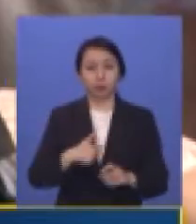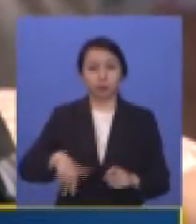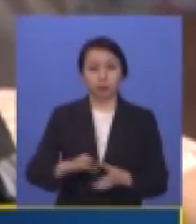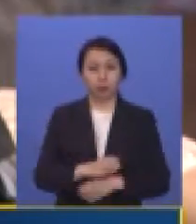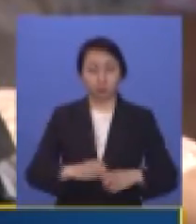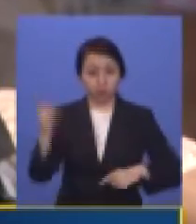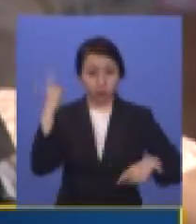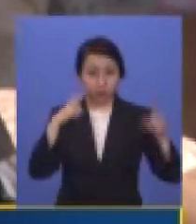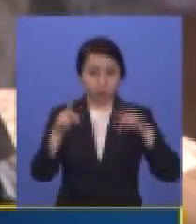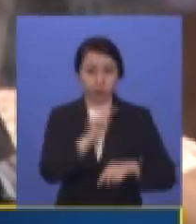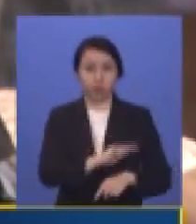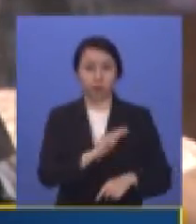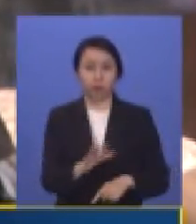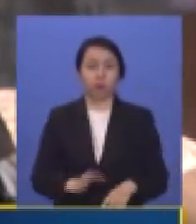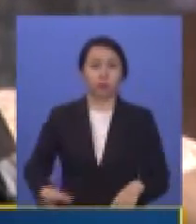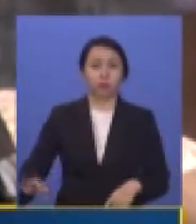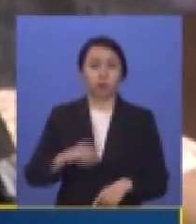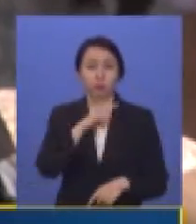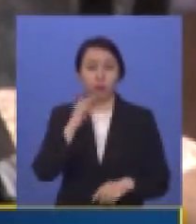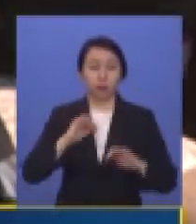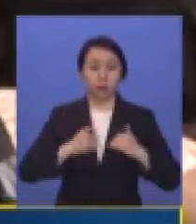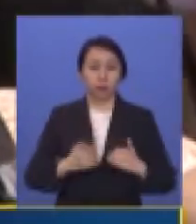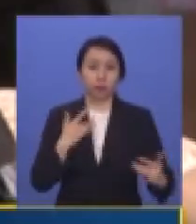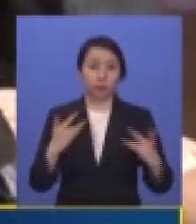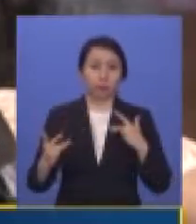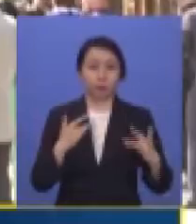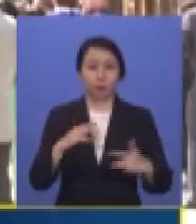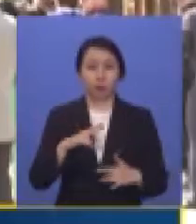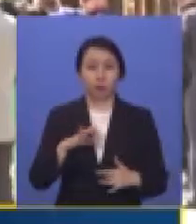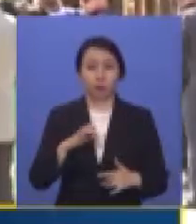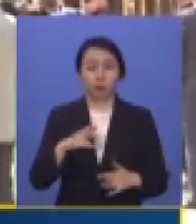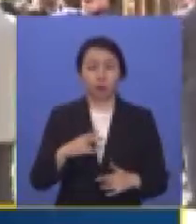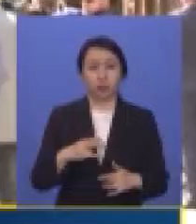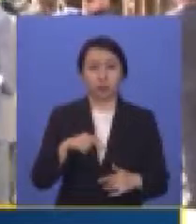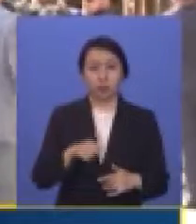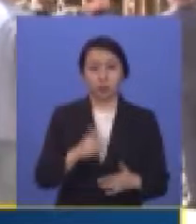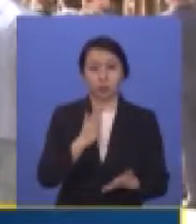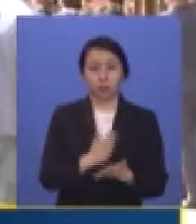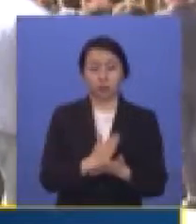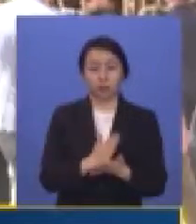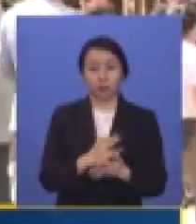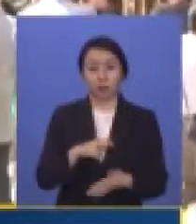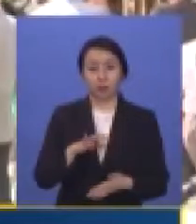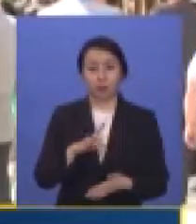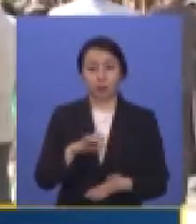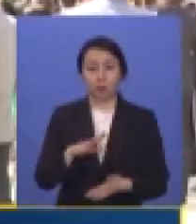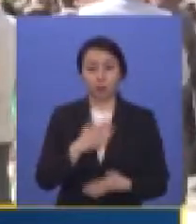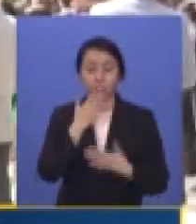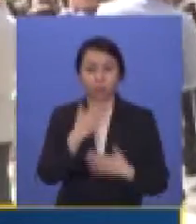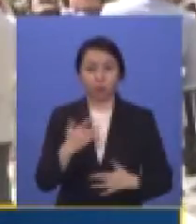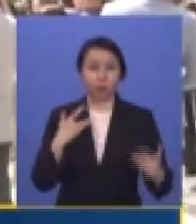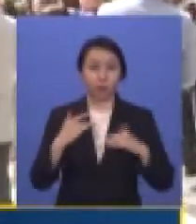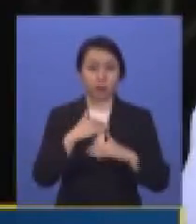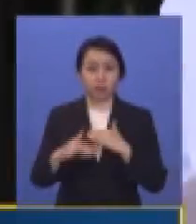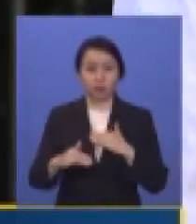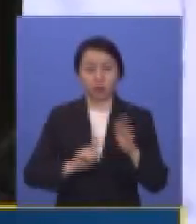плеяда творческих сотрудников областного русского драматического театра имени Погодина. Среди них и Константин Демидов. Любовь к сцене у